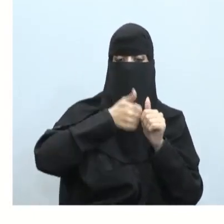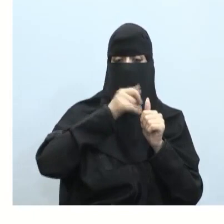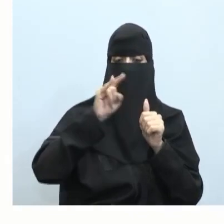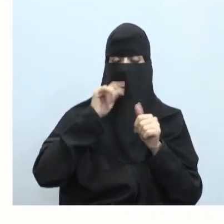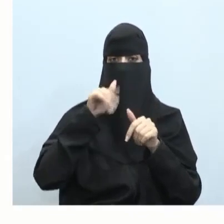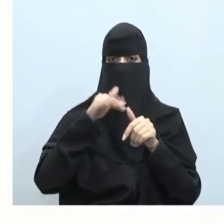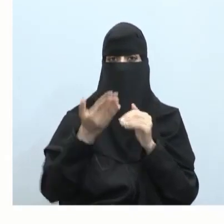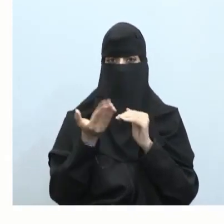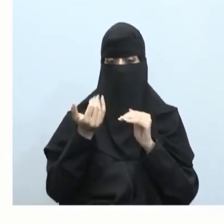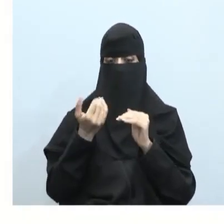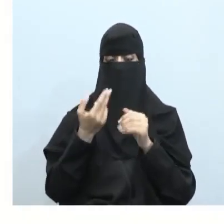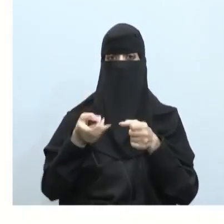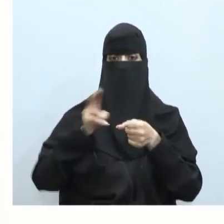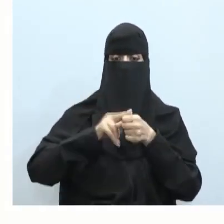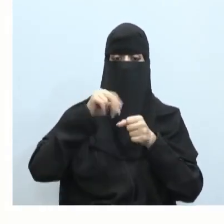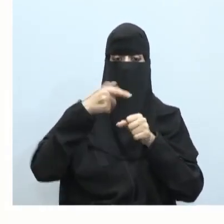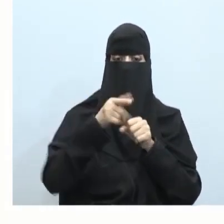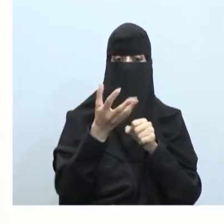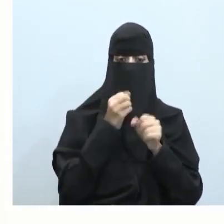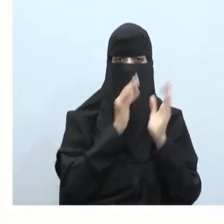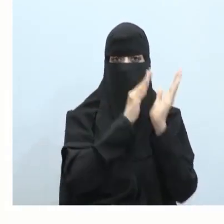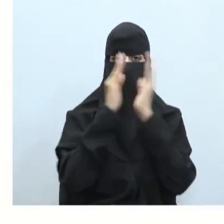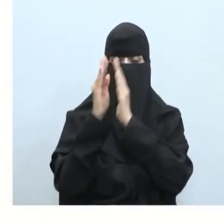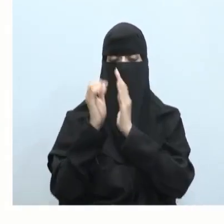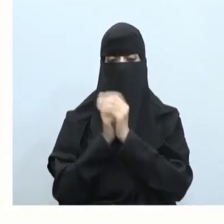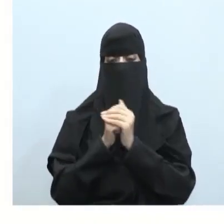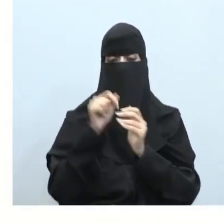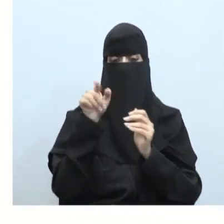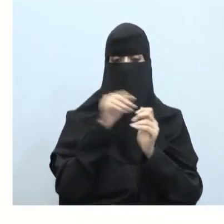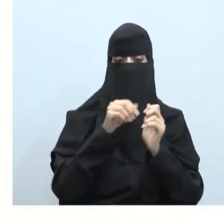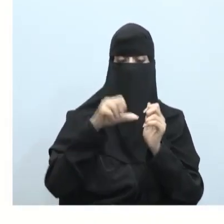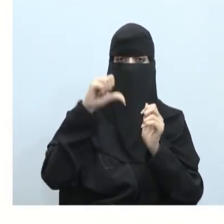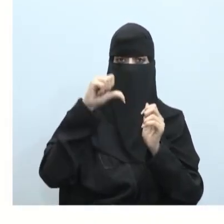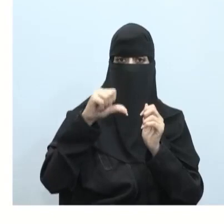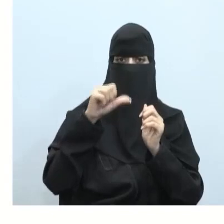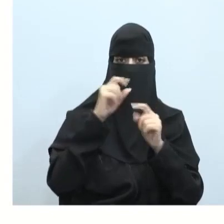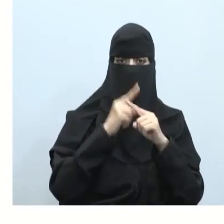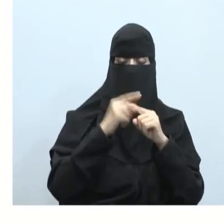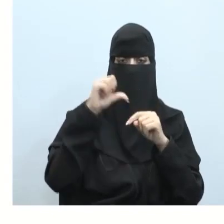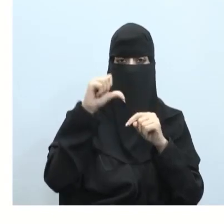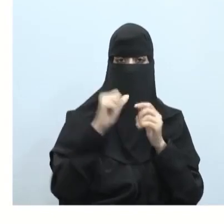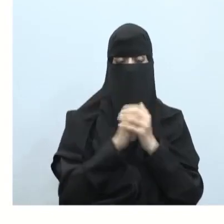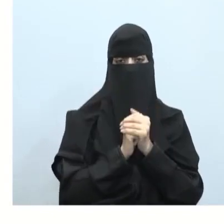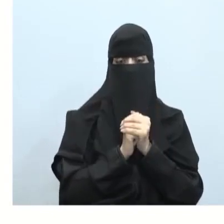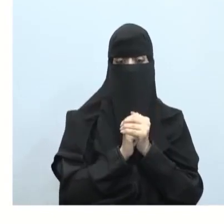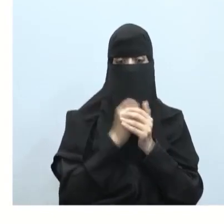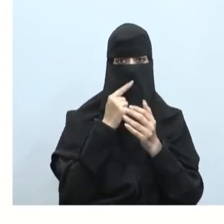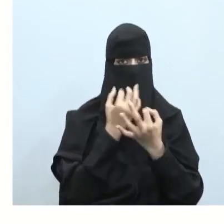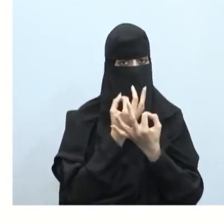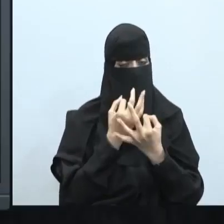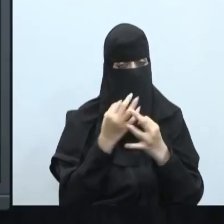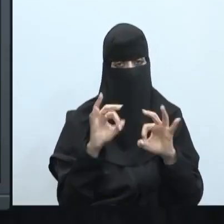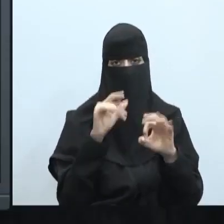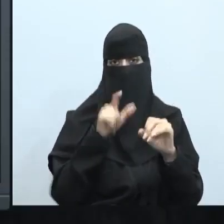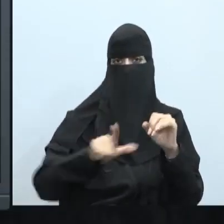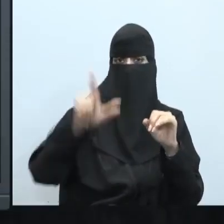ثم اعادها مره اخرى واعطانا ملف اي اكس اي ملف قابل للتنفيذ كامل بلغه